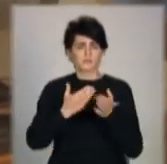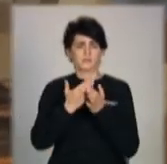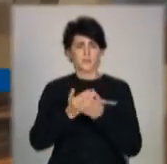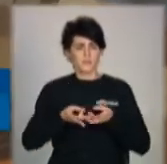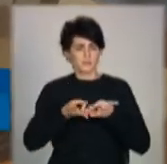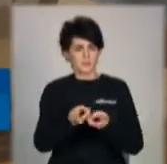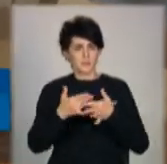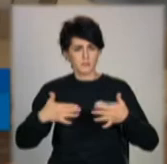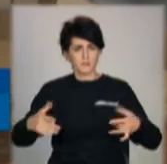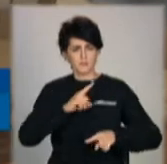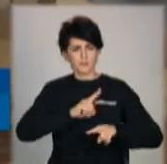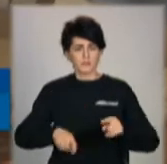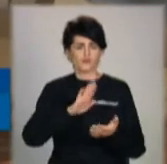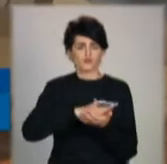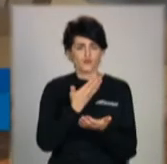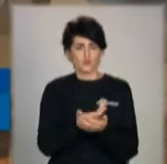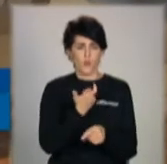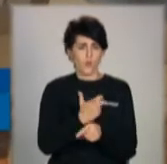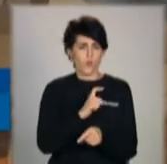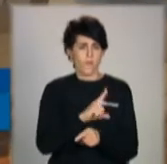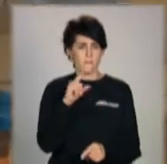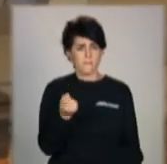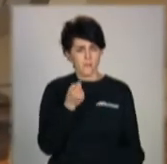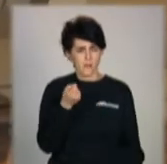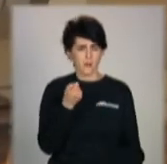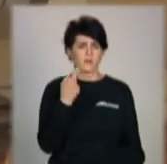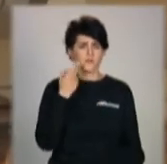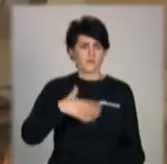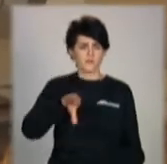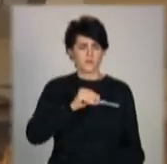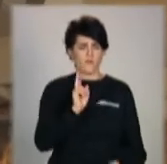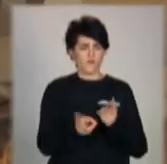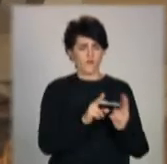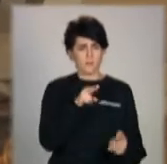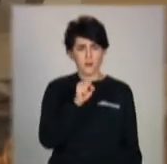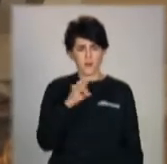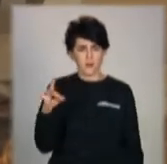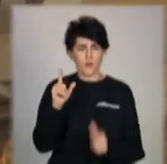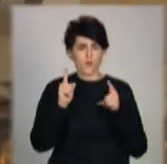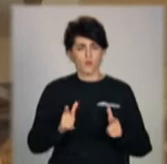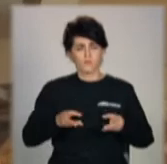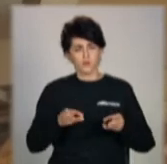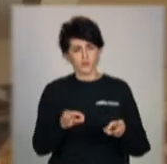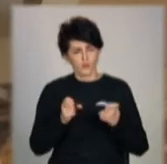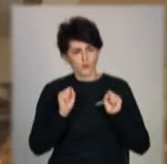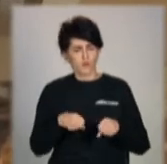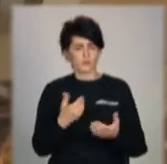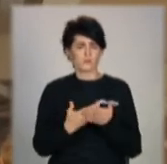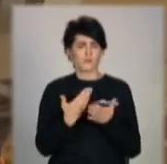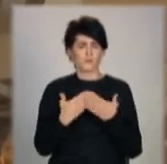да? Жареного дуже мало, в основному все на пару, він пече, там можна запікати, він